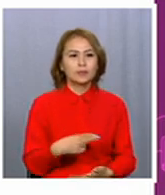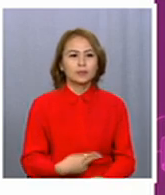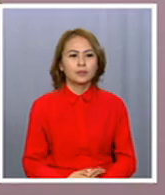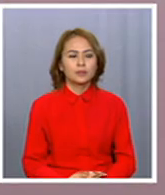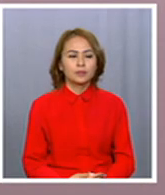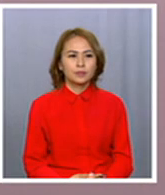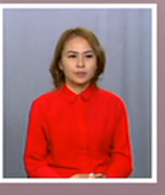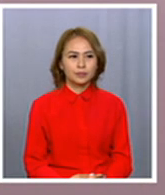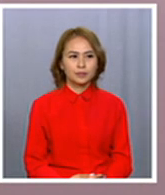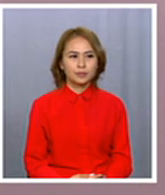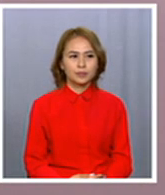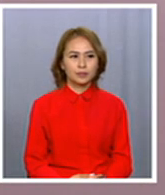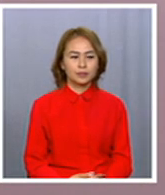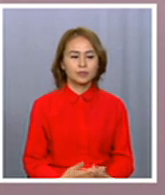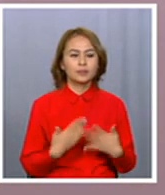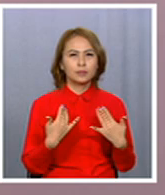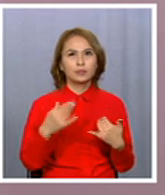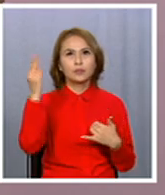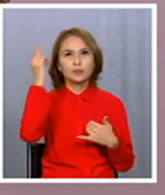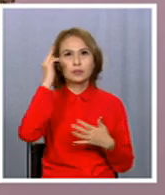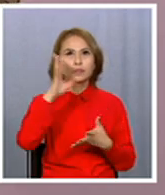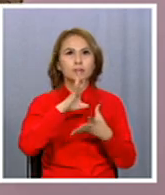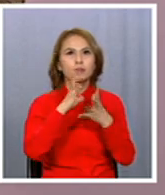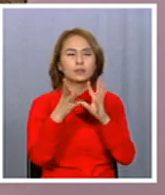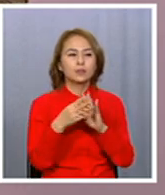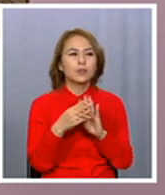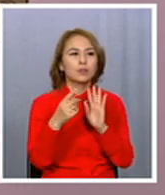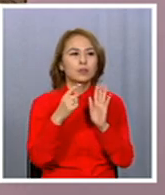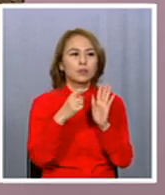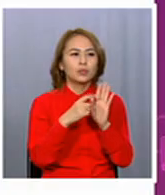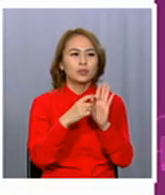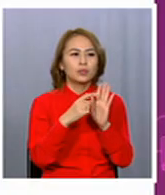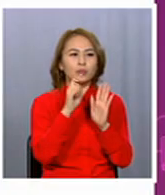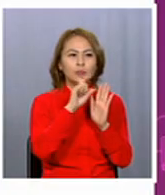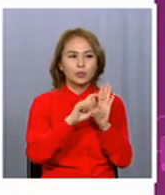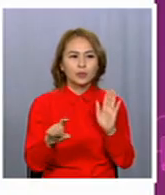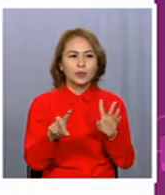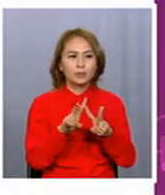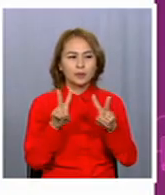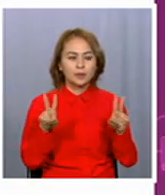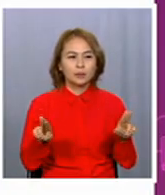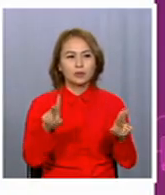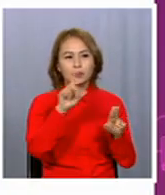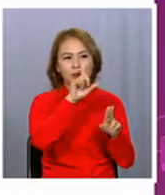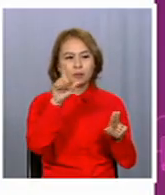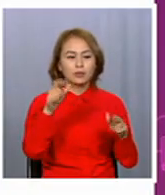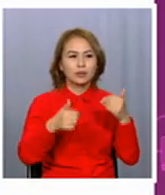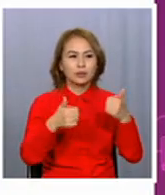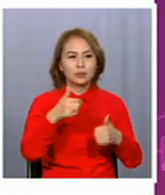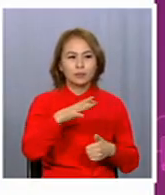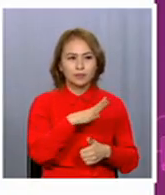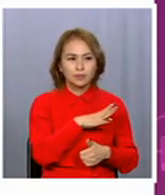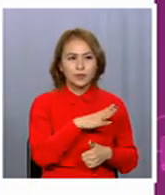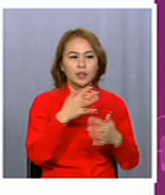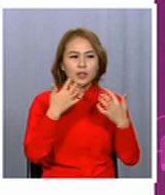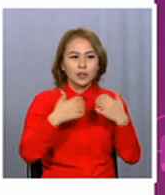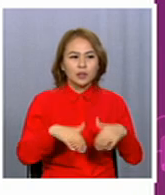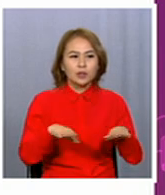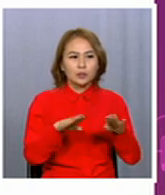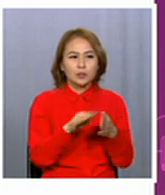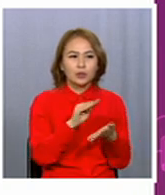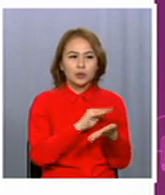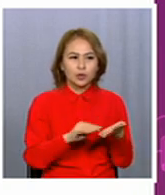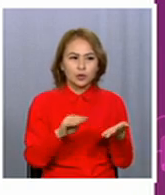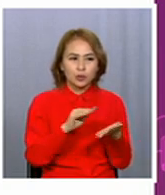болды. Бүгінгі сабағымызды қорытындылаймыз. Бөлімдері 1-дей бөлшек сандарды салыстырдыңдар.